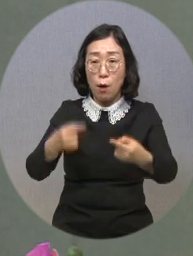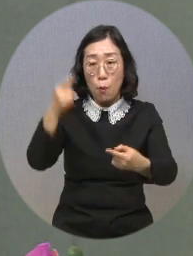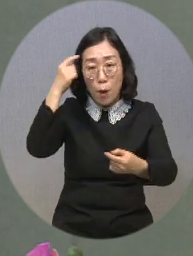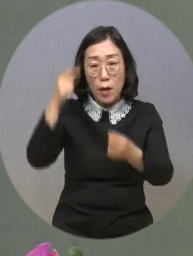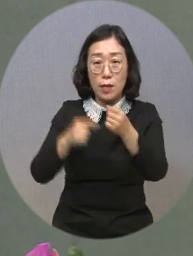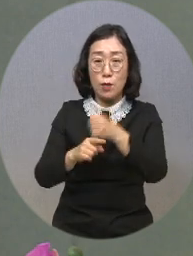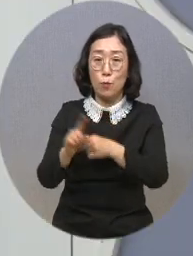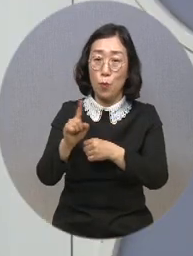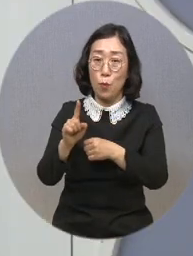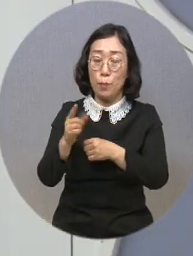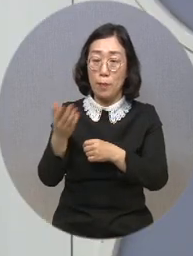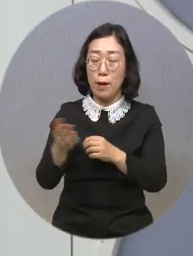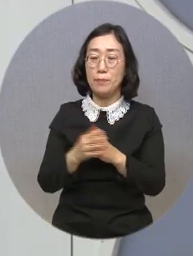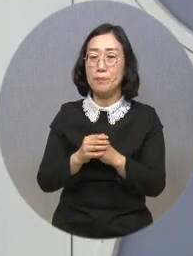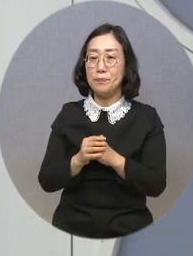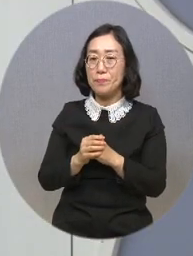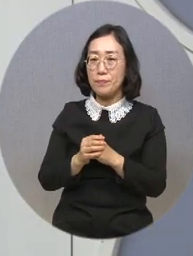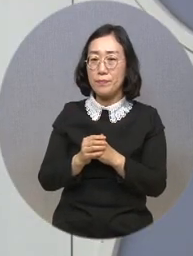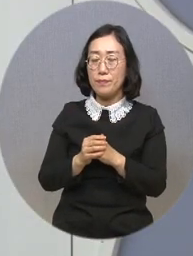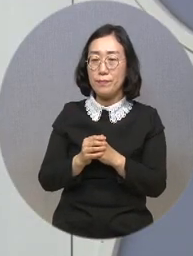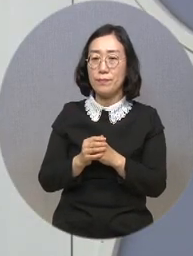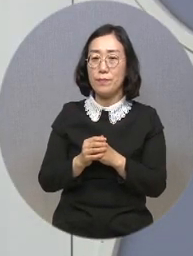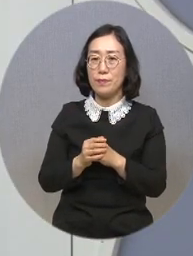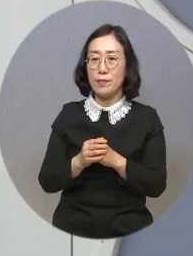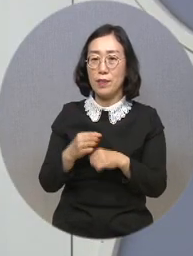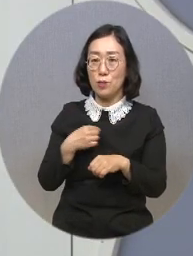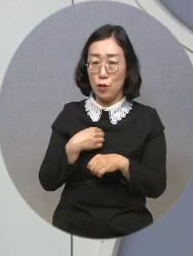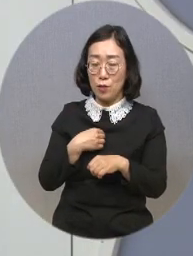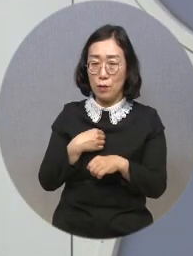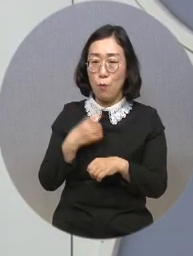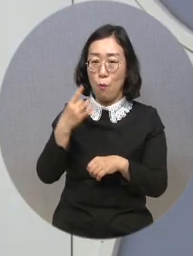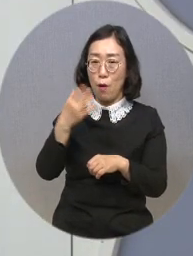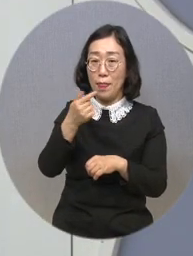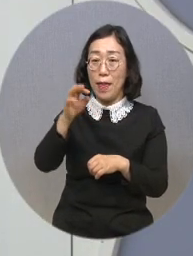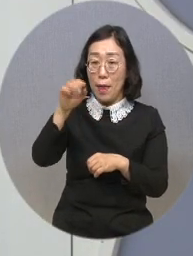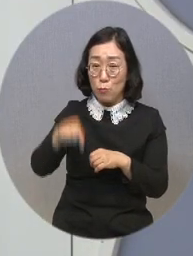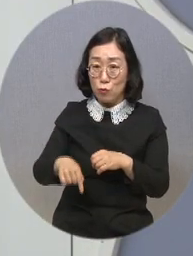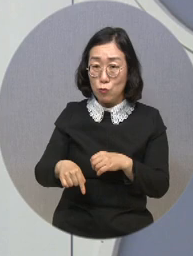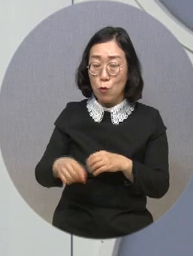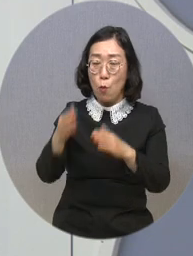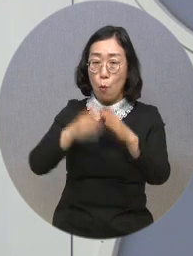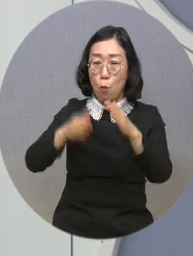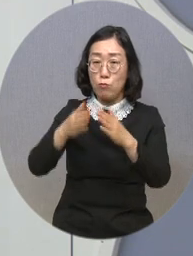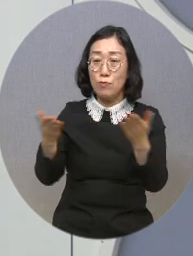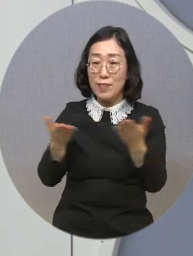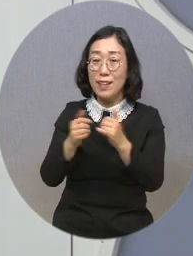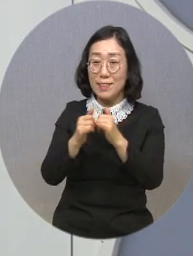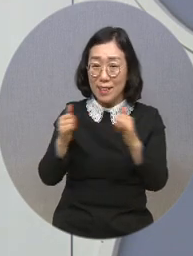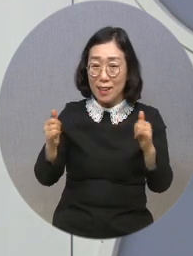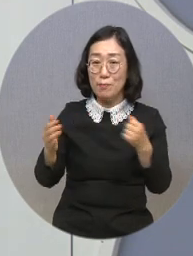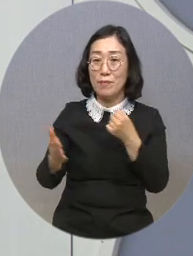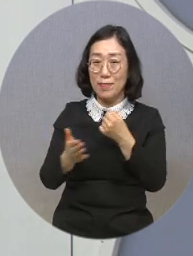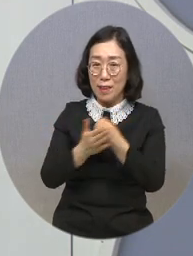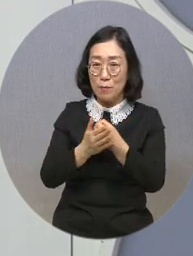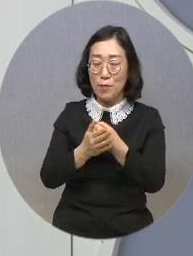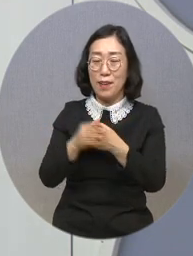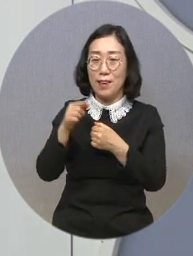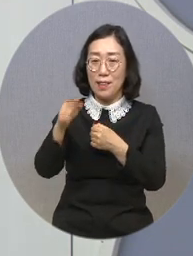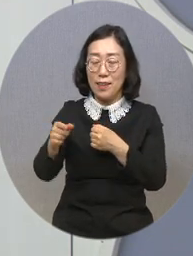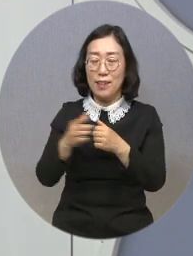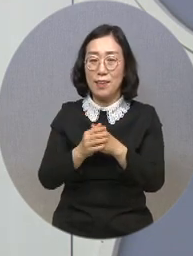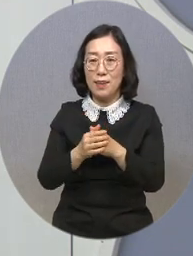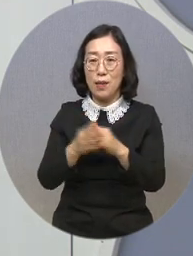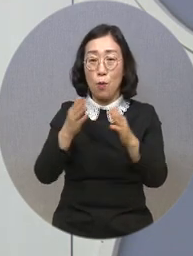이유가 있으신가요? 아, 저는 이제 원래 내무공무원 출신이기 때문에 그렇지. 내무공무원은 이제